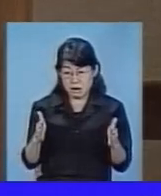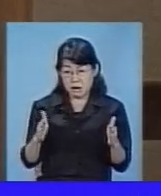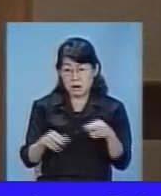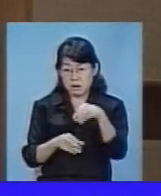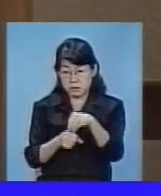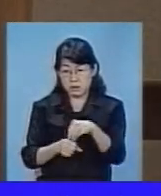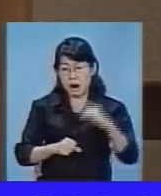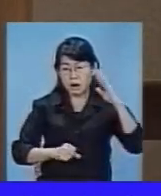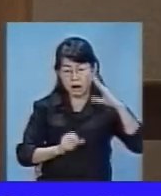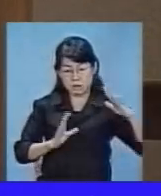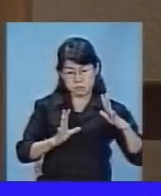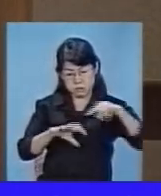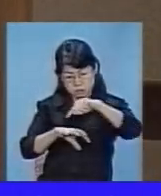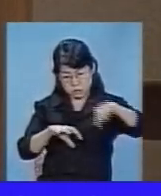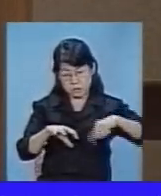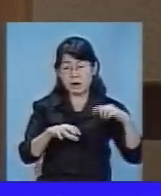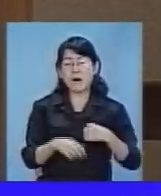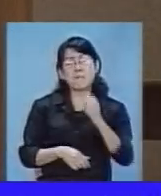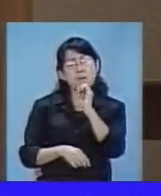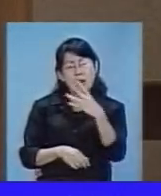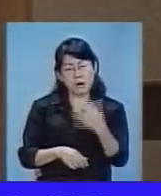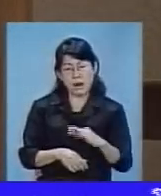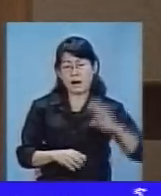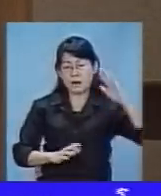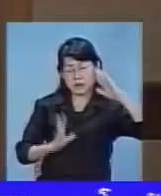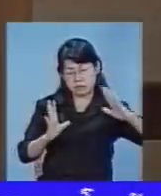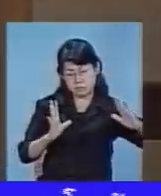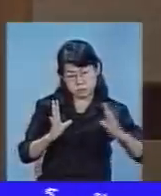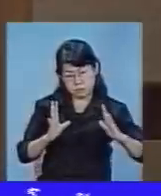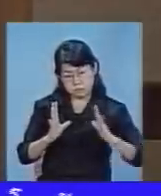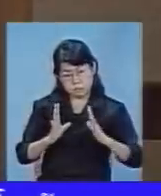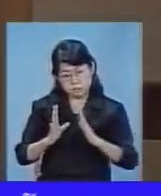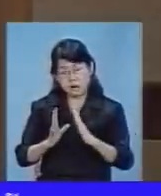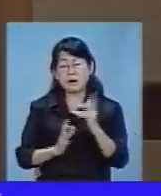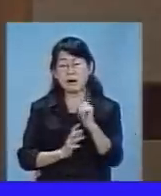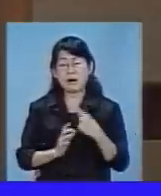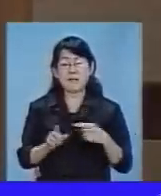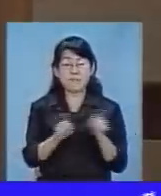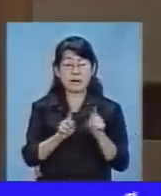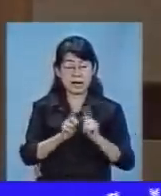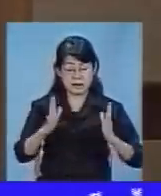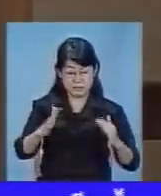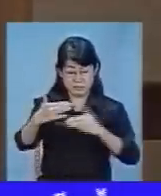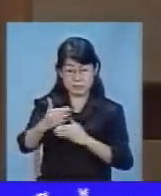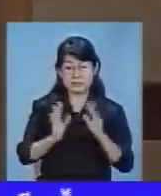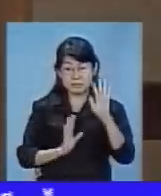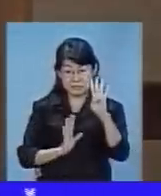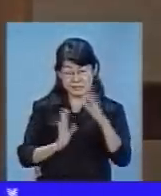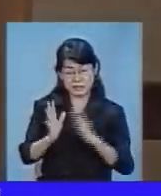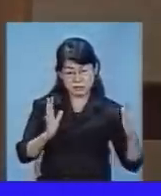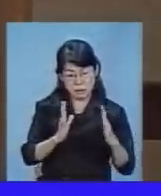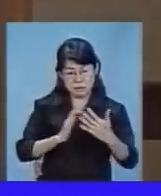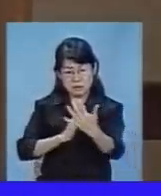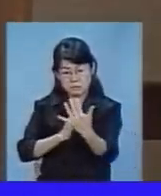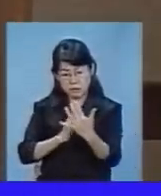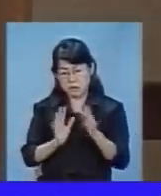าการกระชับวงล้อมเข้าไปเนี่ยแต่ละทิศเนี่ยอย่างเป็นอย่างที่ผมกราบเรียนทางสารแดง